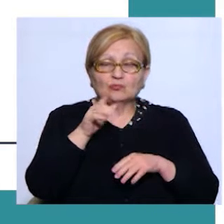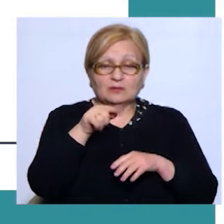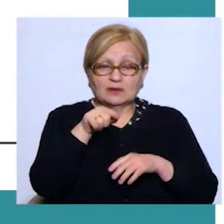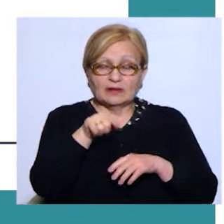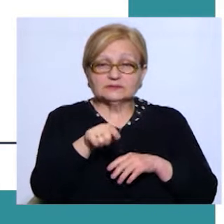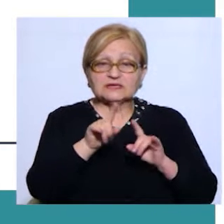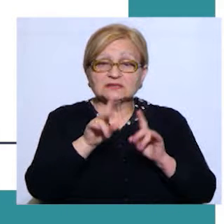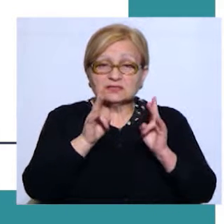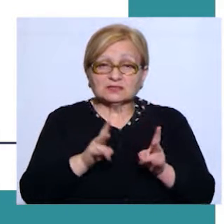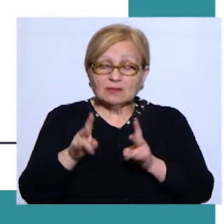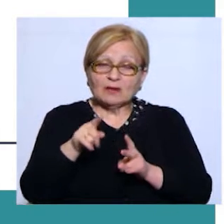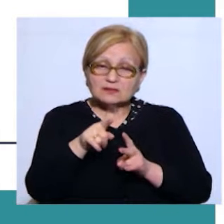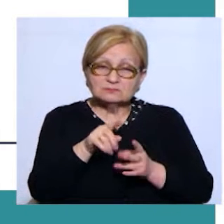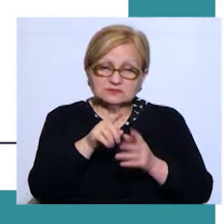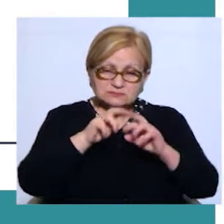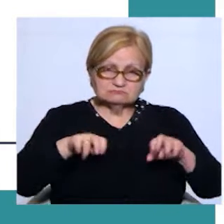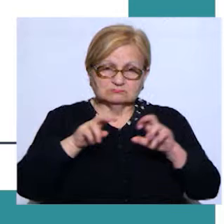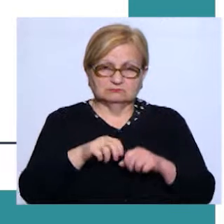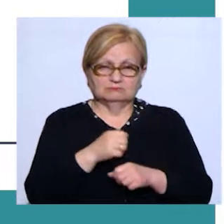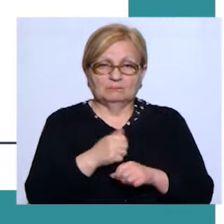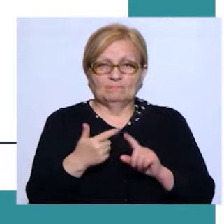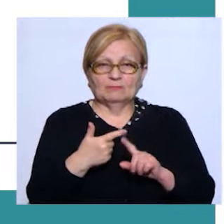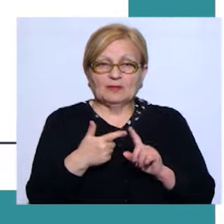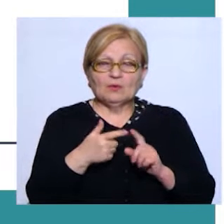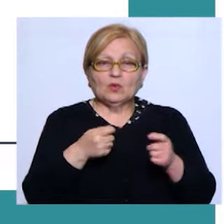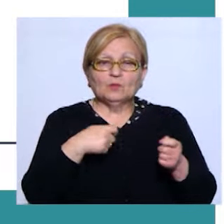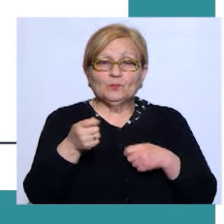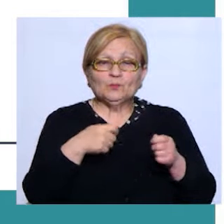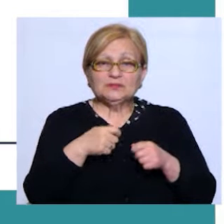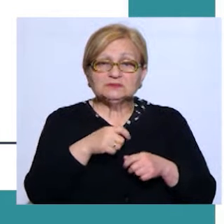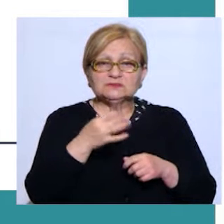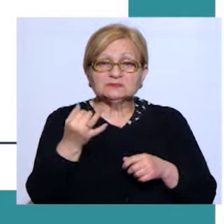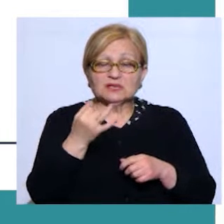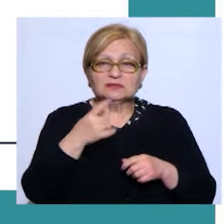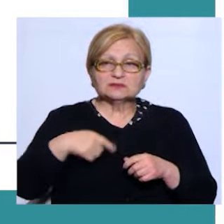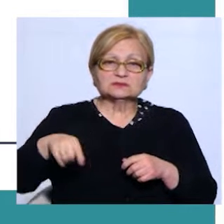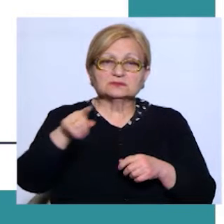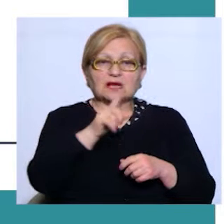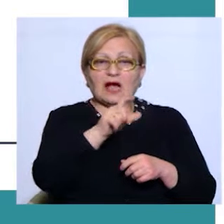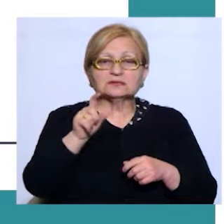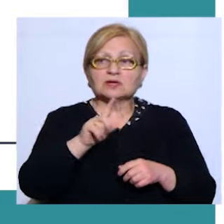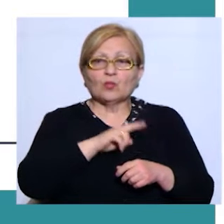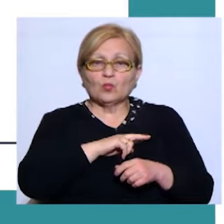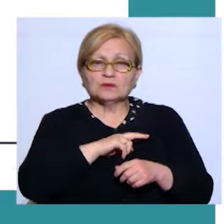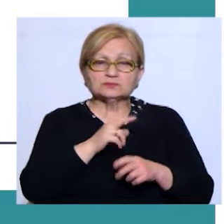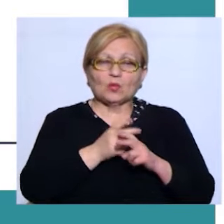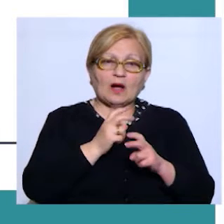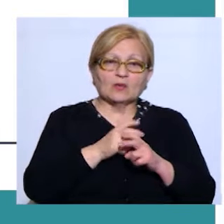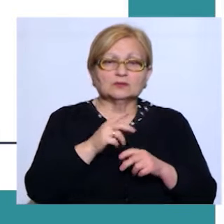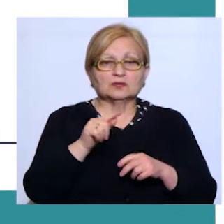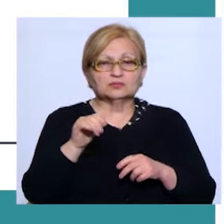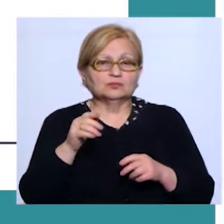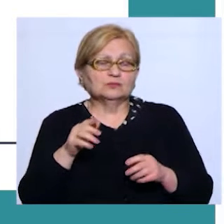აღწერა გააკეთოს. და მეორე, მაგალითად, ბიზნეს აინტერესებს, რა უფრო უყვარს მოსახლეობას, კოკაკოლა თუ პეპსი? ეხლა ნახეთ, მე